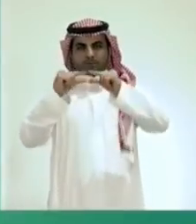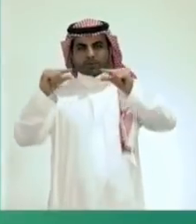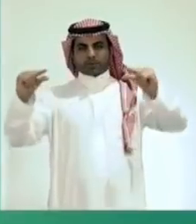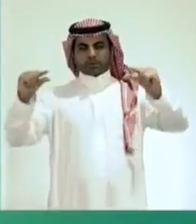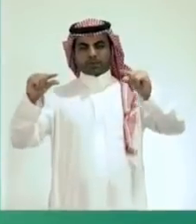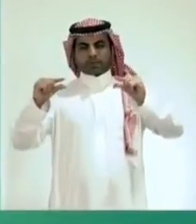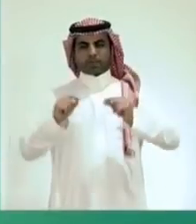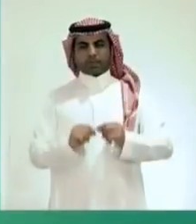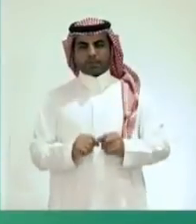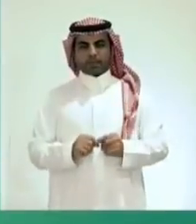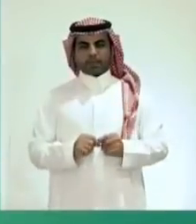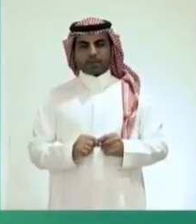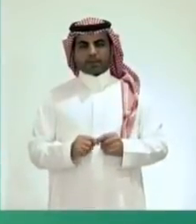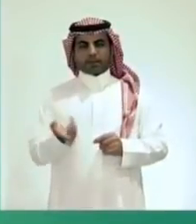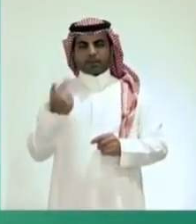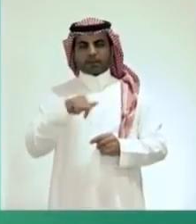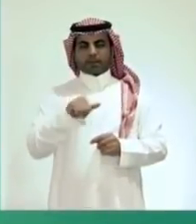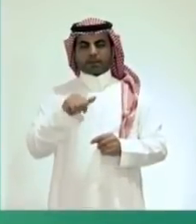covid19.moh.gov.sa